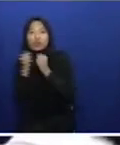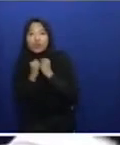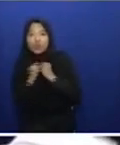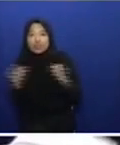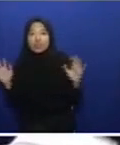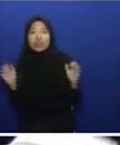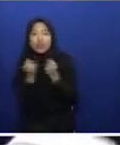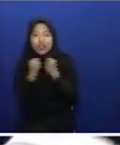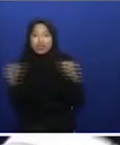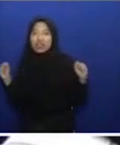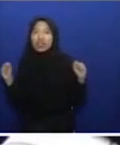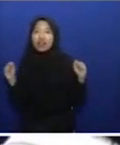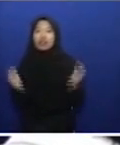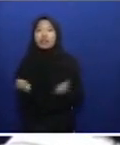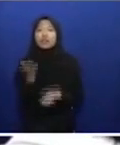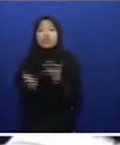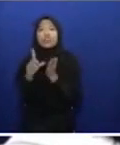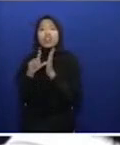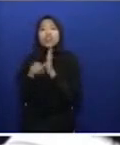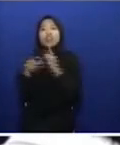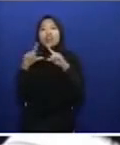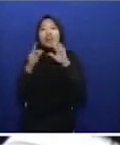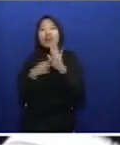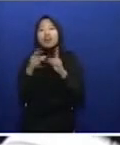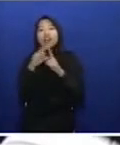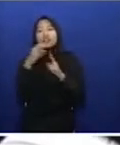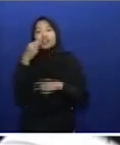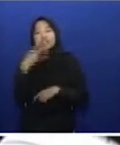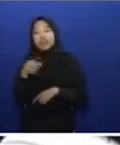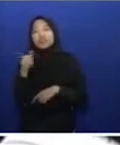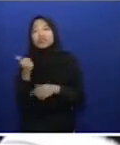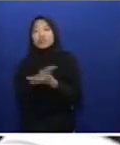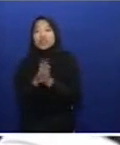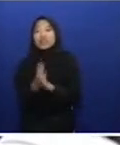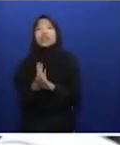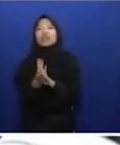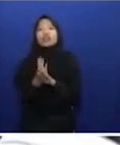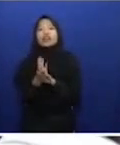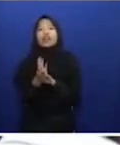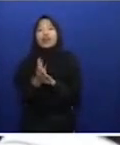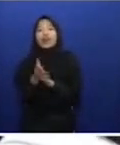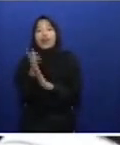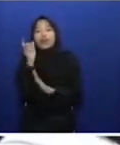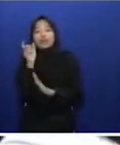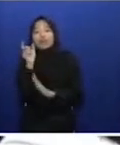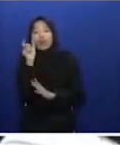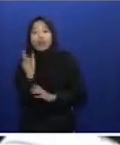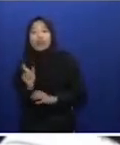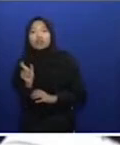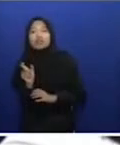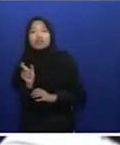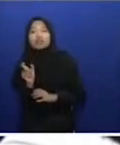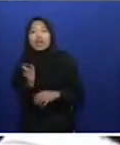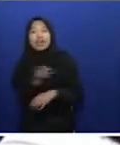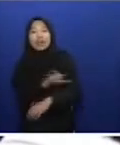pengusaha IT yang hebat untuk kepekerjakan teman-temanmu yang ada dalam ruangan ini. Beri aplaus buat Bapak Menteri dan